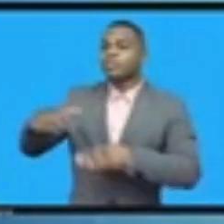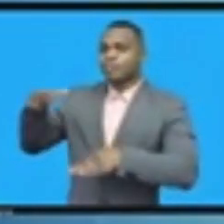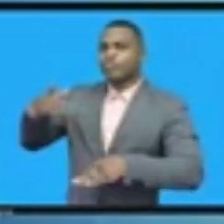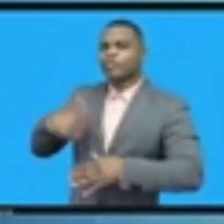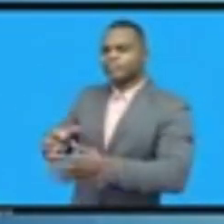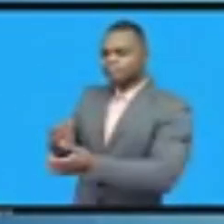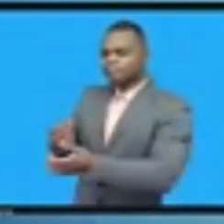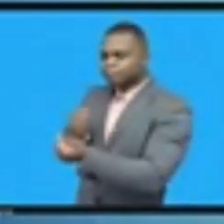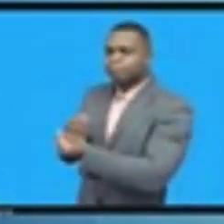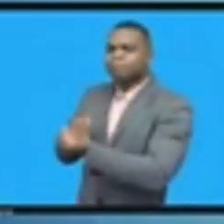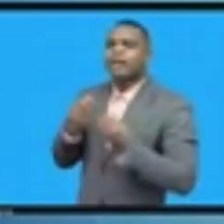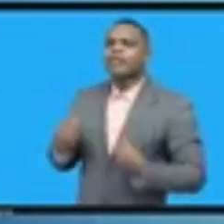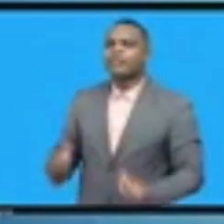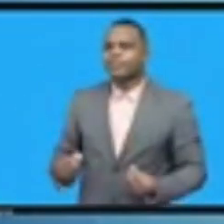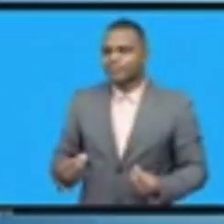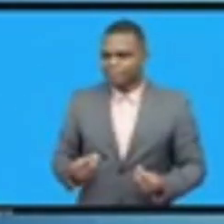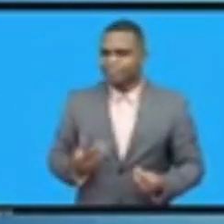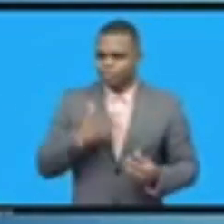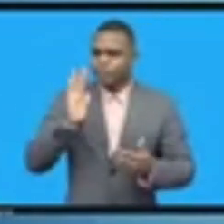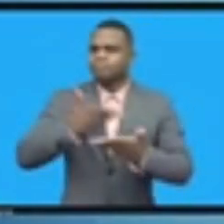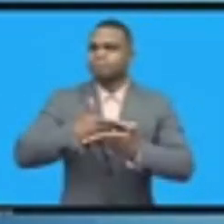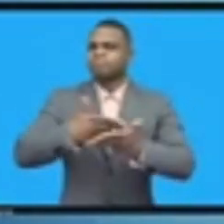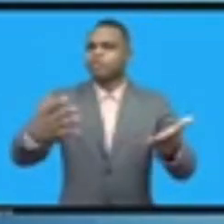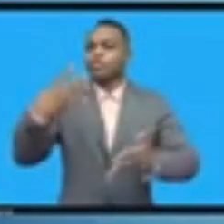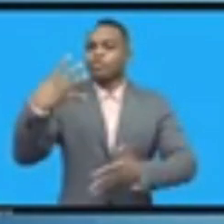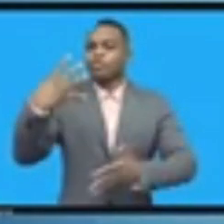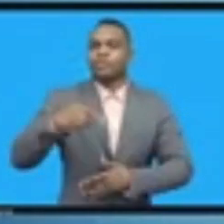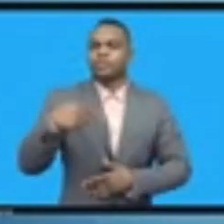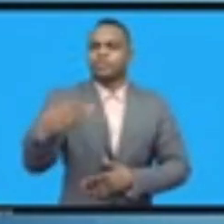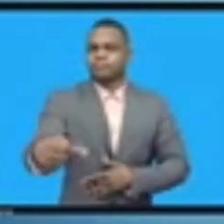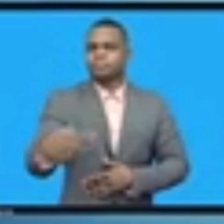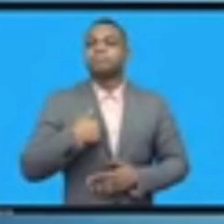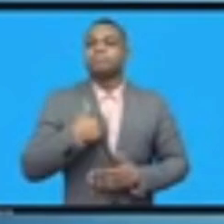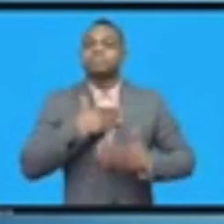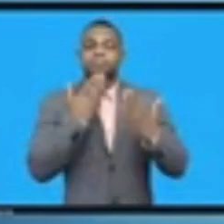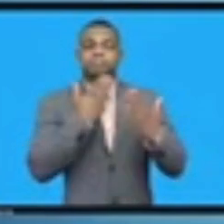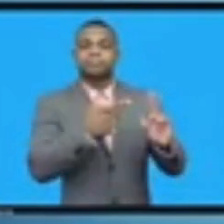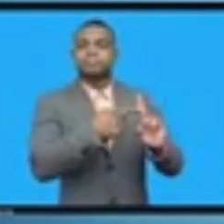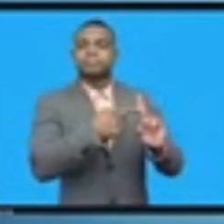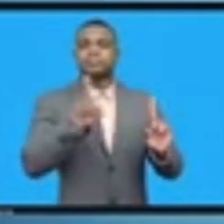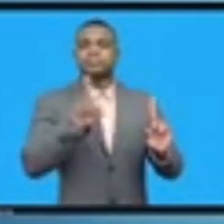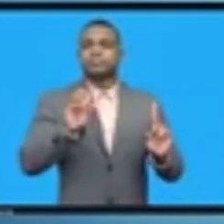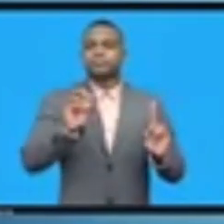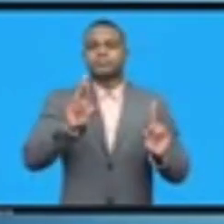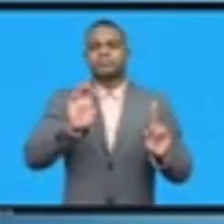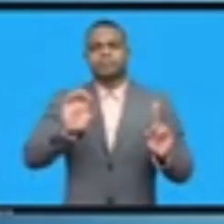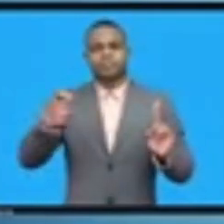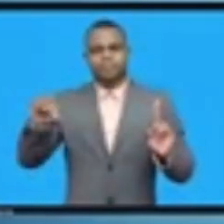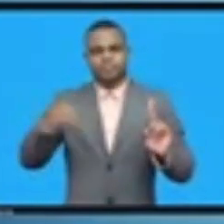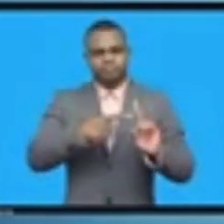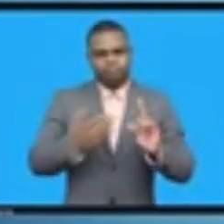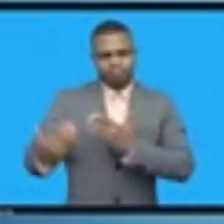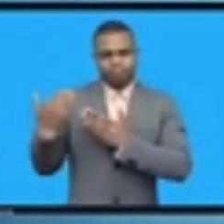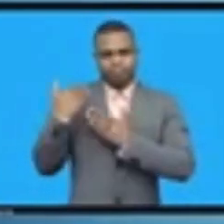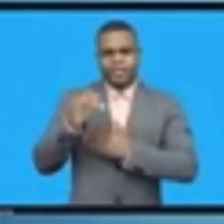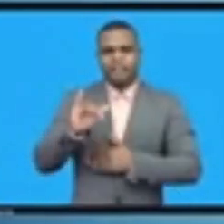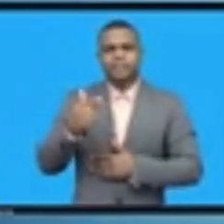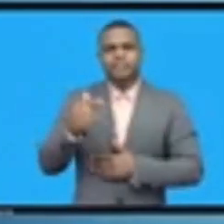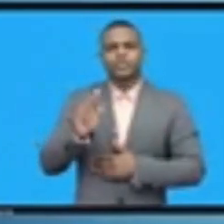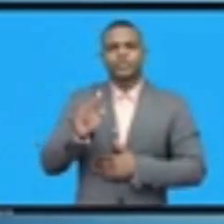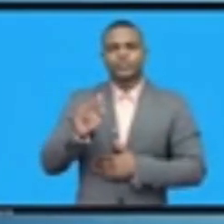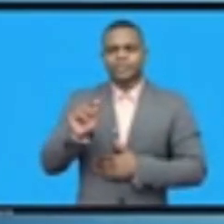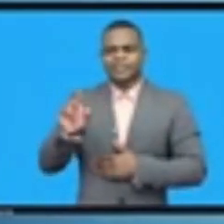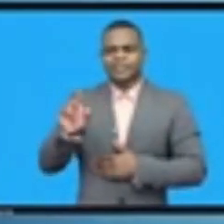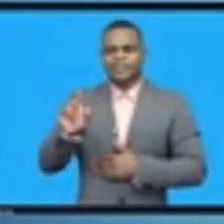谢 Doreen， 他作为国际电联的主任，